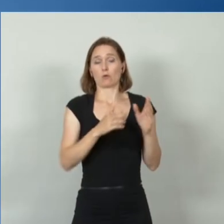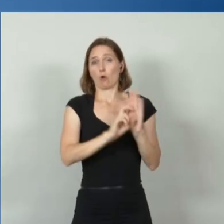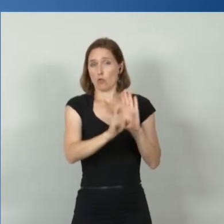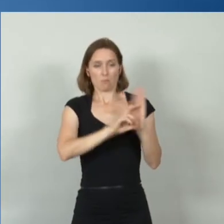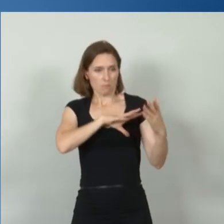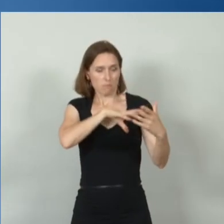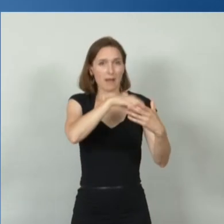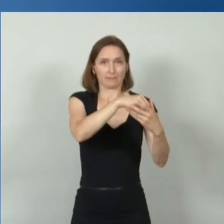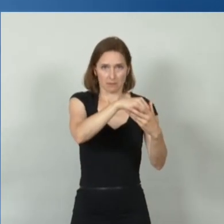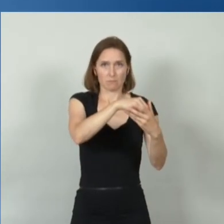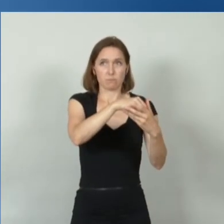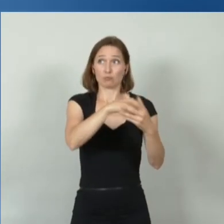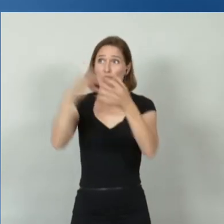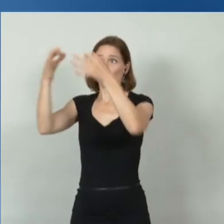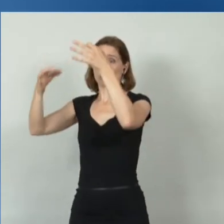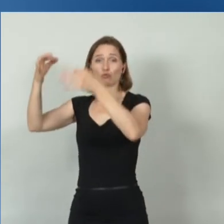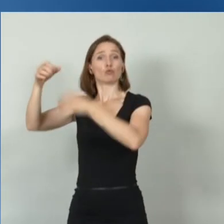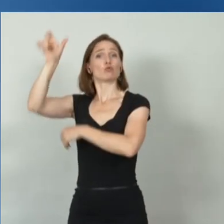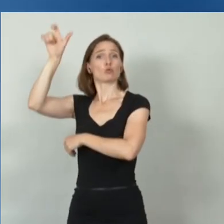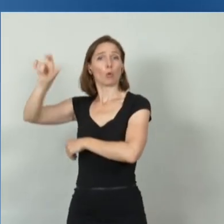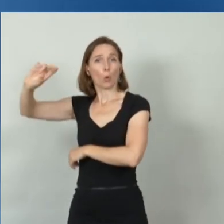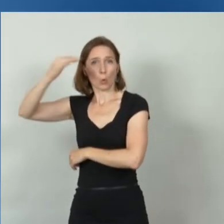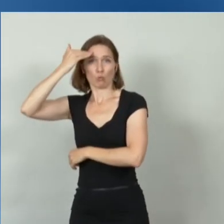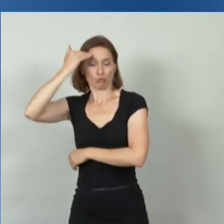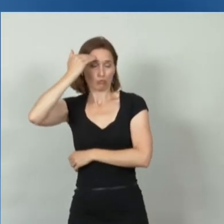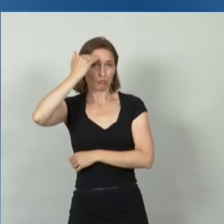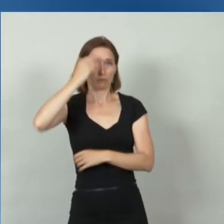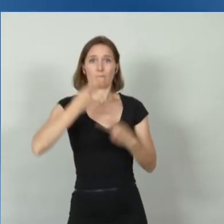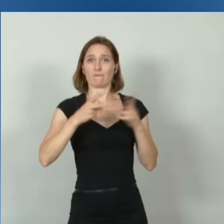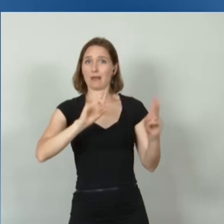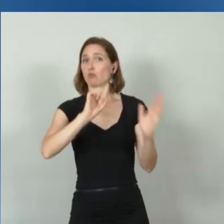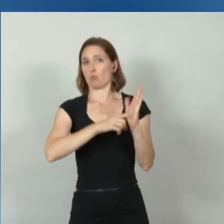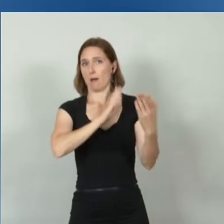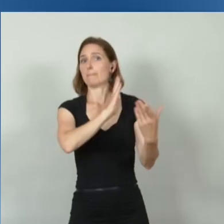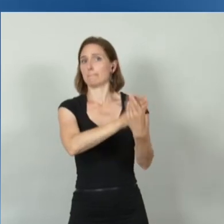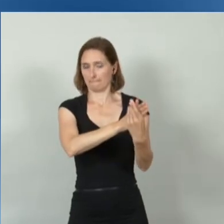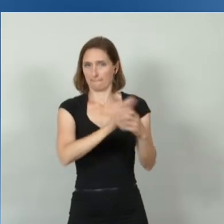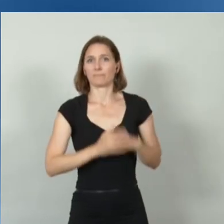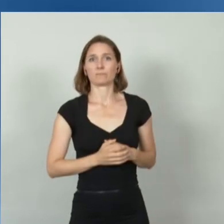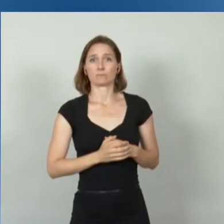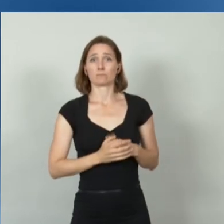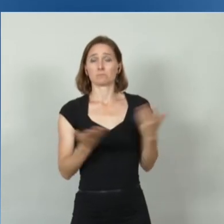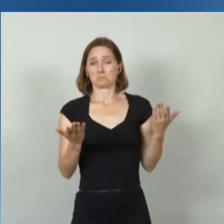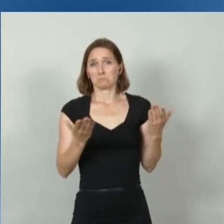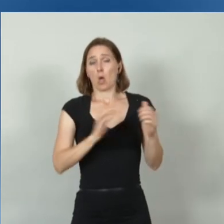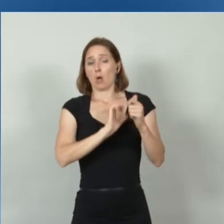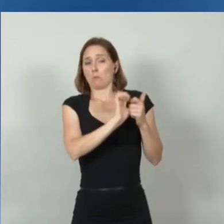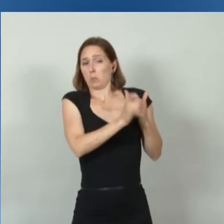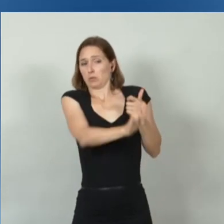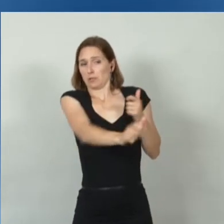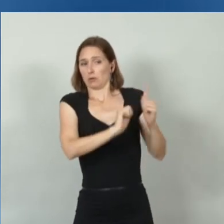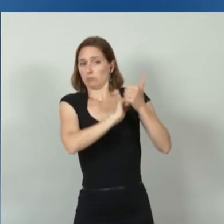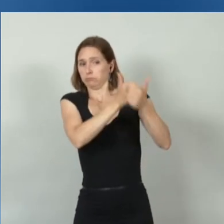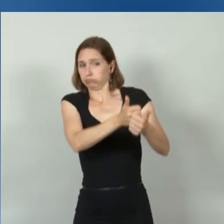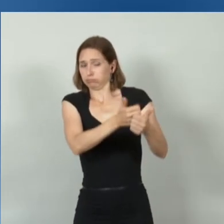a reconnu la recevabilité et l'intérêt à agir le fond de la procédure concerne la substitution de mutuelle en